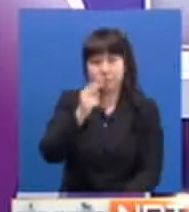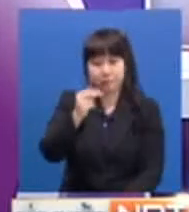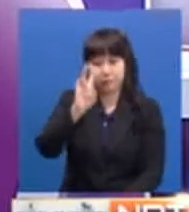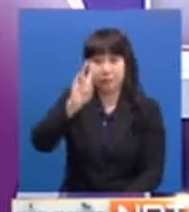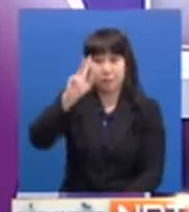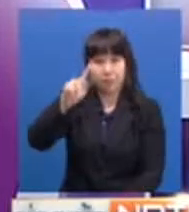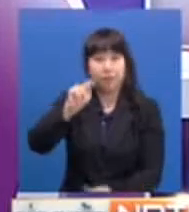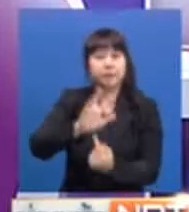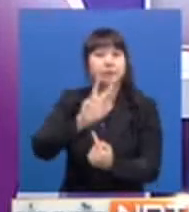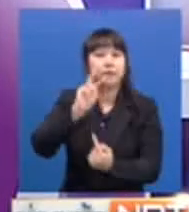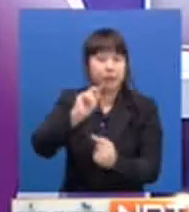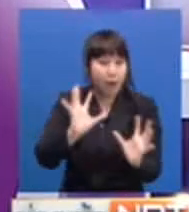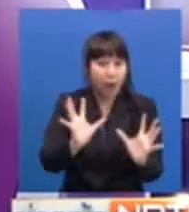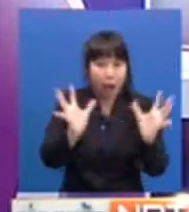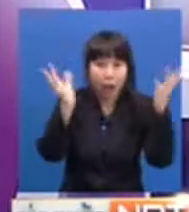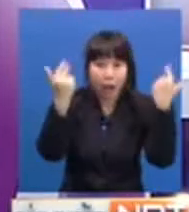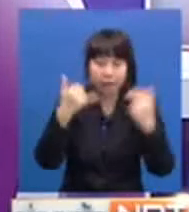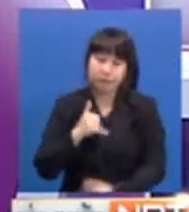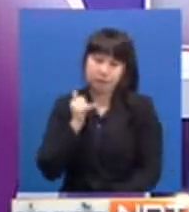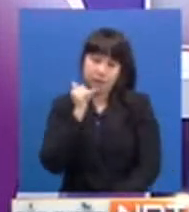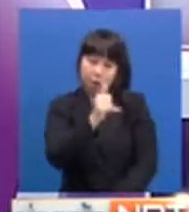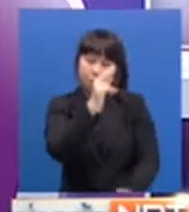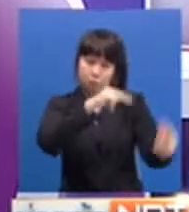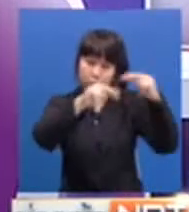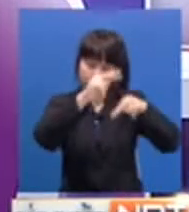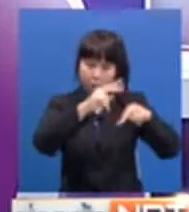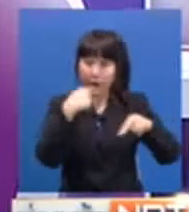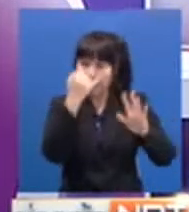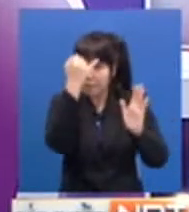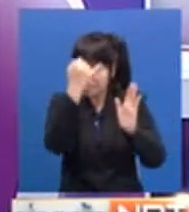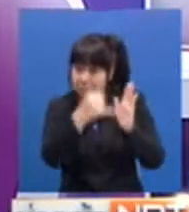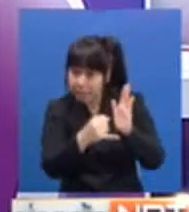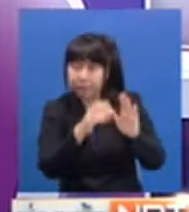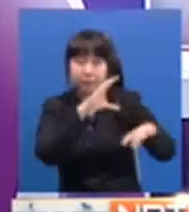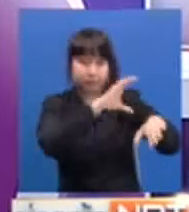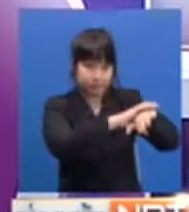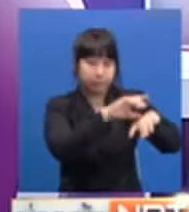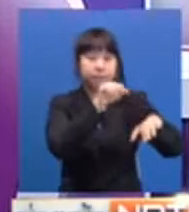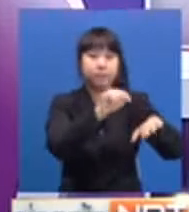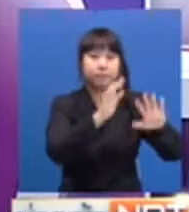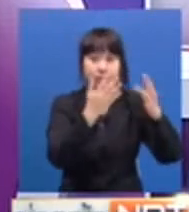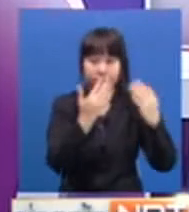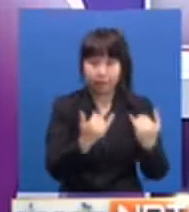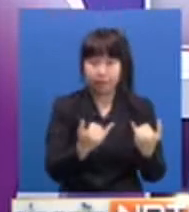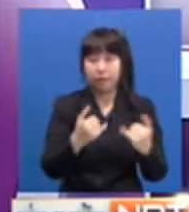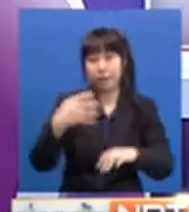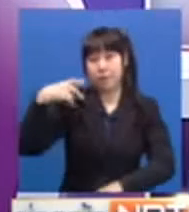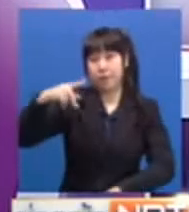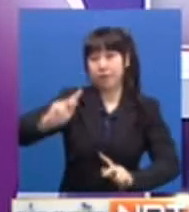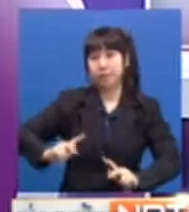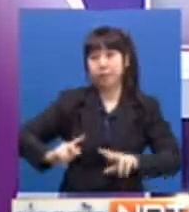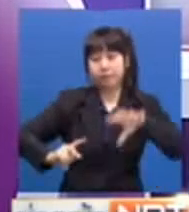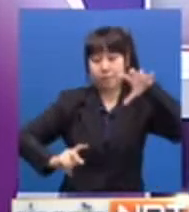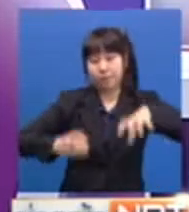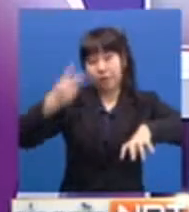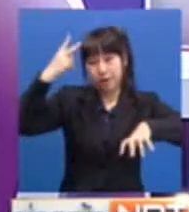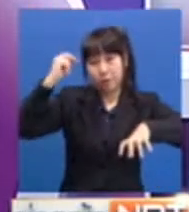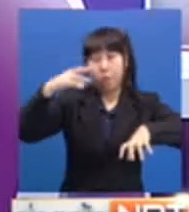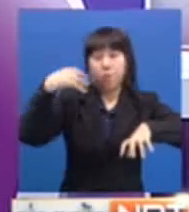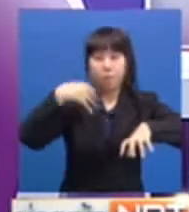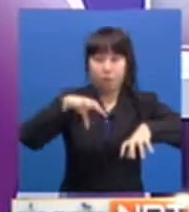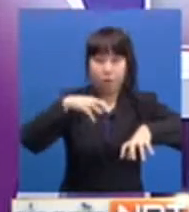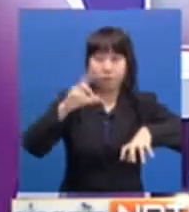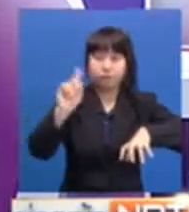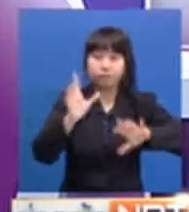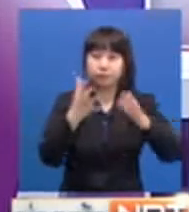เดียวเจ้าหน้าที่ก็เร่งเข้าไปตรวจสอบแล้วก็เอาผิดคนที่เกี่ยวข้องด้วยขณะที่ปลัดสำนักนายกรัฐมนตรีค่ะก็ออกมาเปิดเผยแล้ว